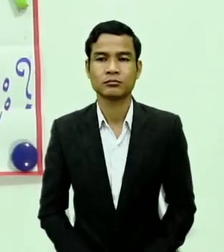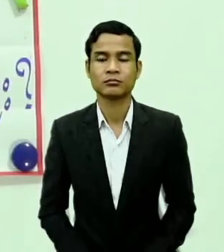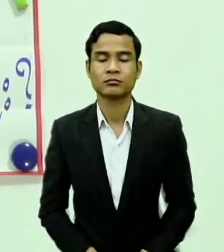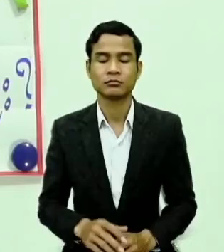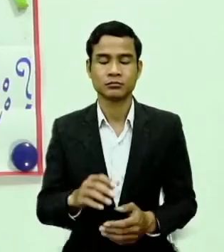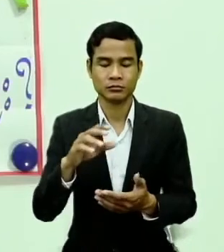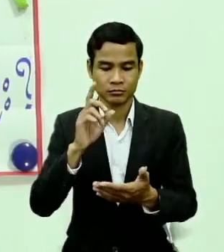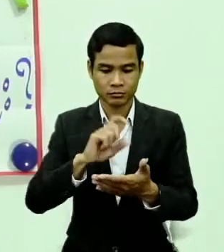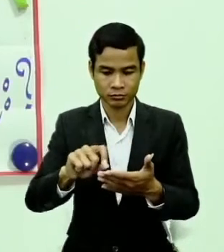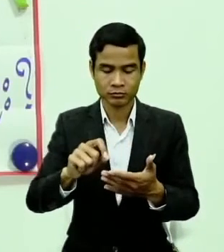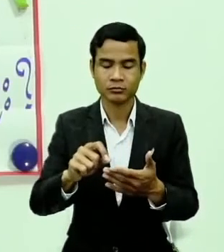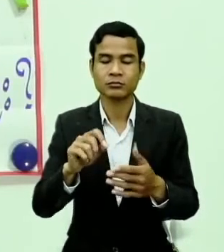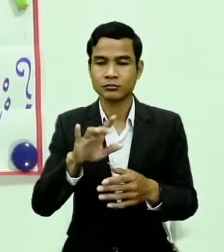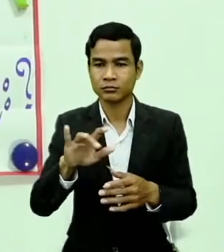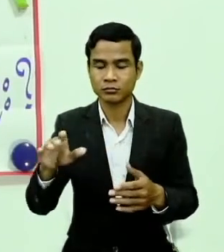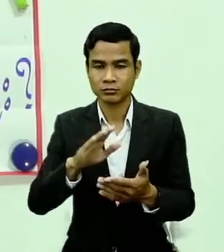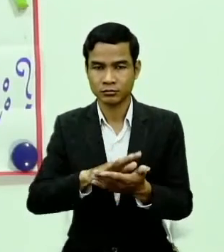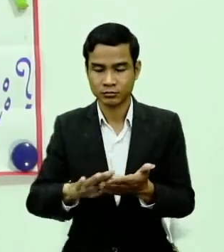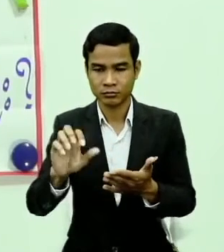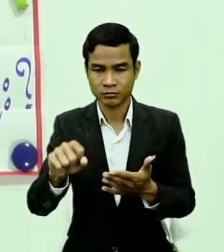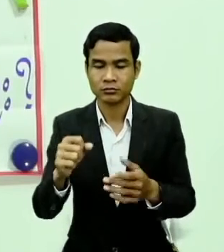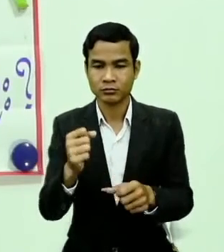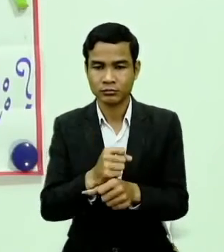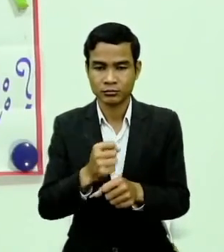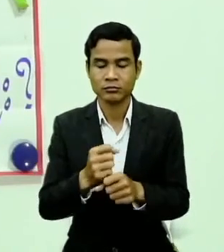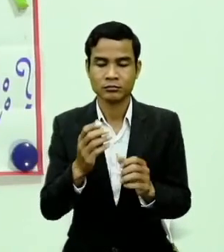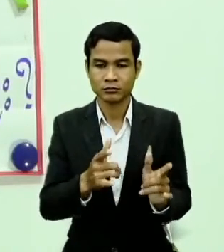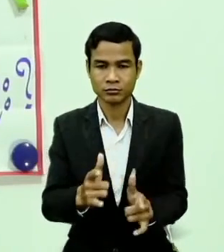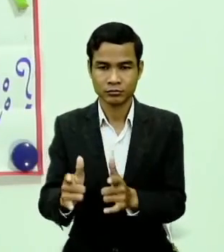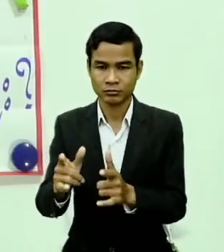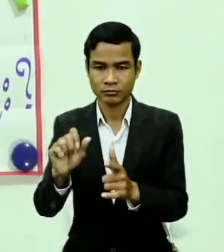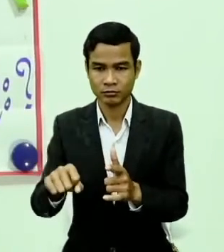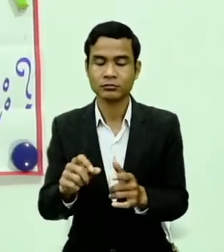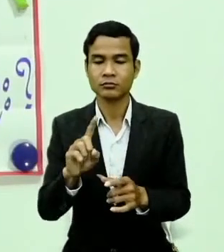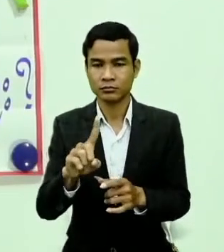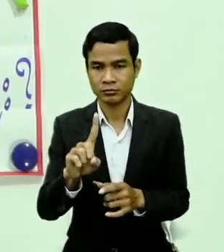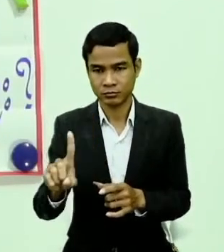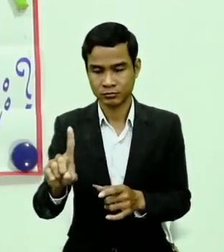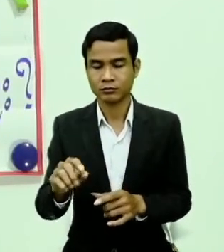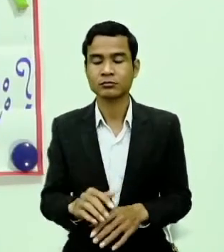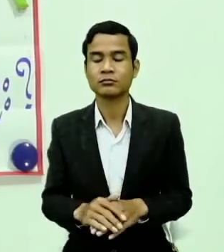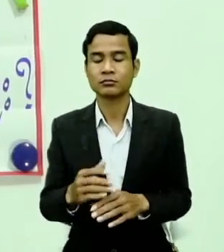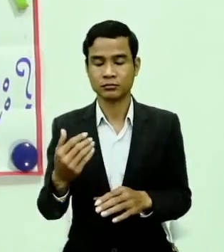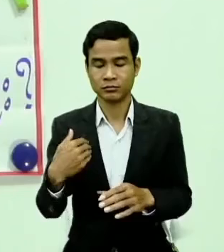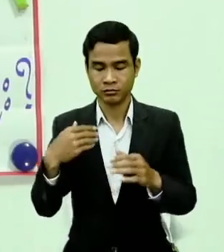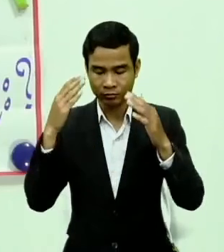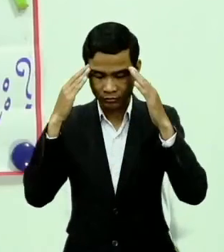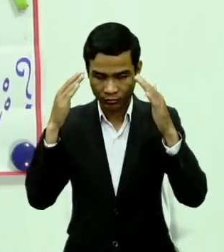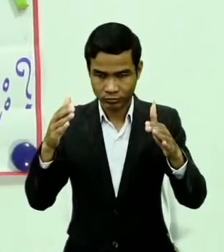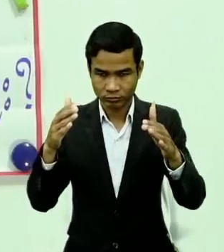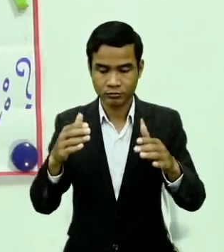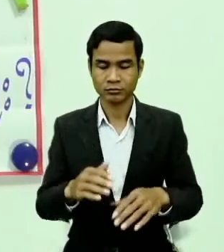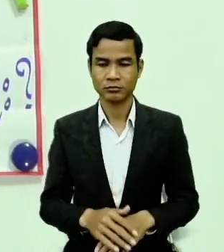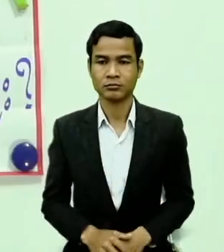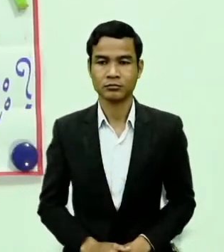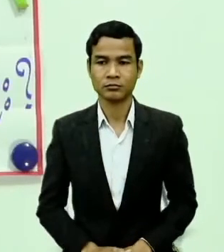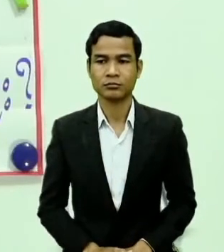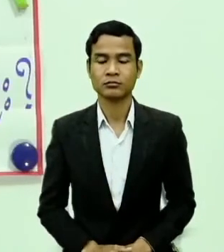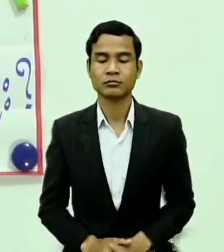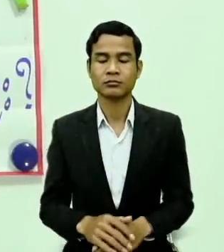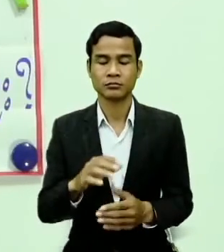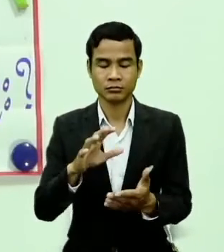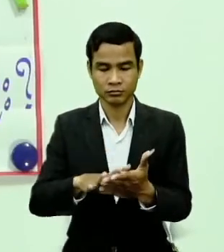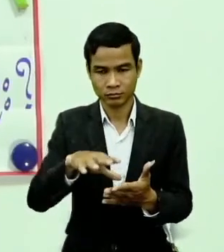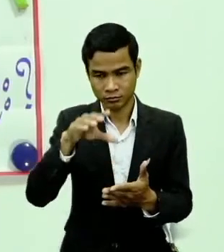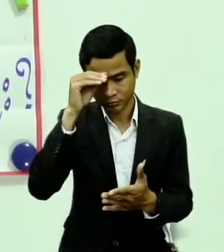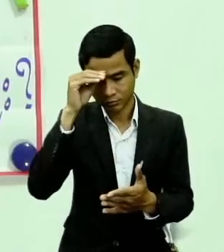xông xa xe ạ à, xoay bàn xa cạnh ca ở miền độ bếp mùi mùi đau dục chật tục đạn ca sắc